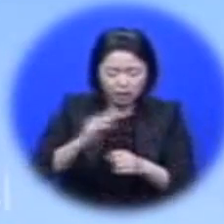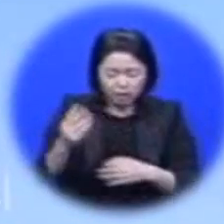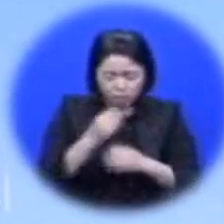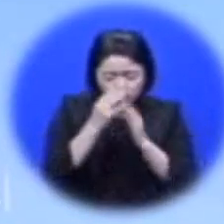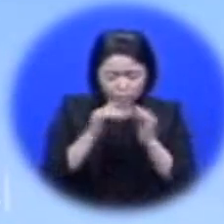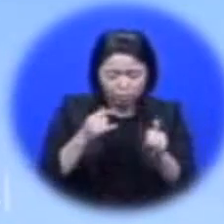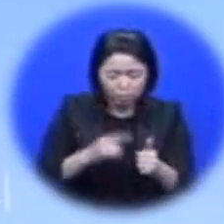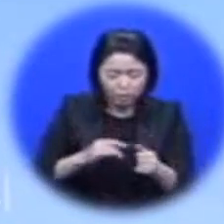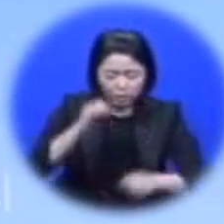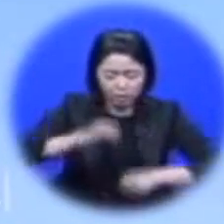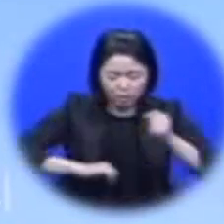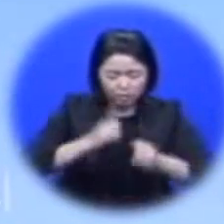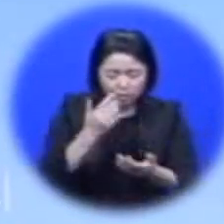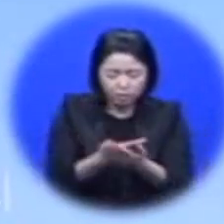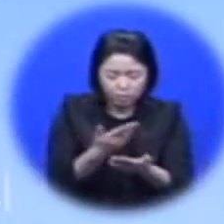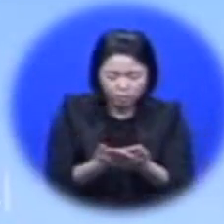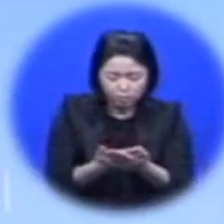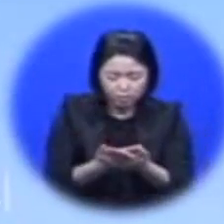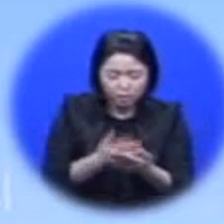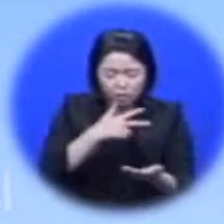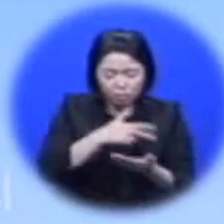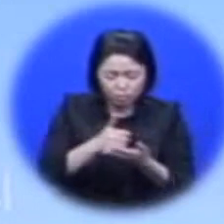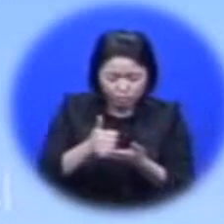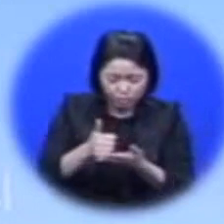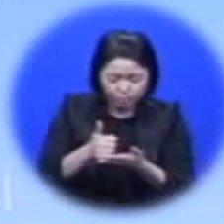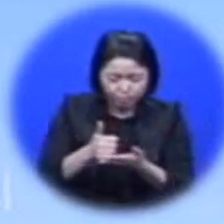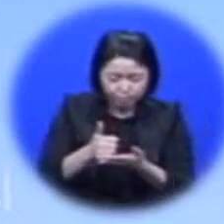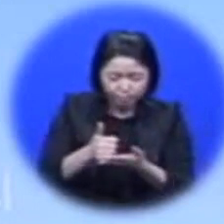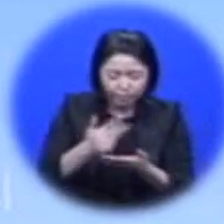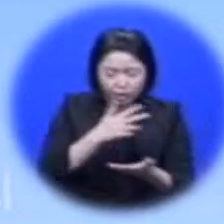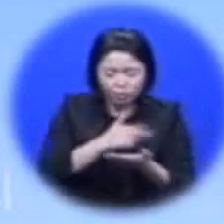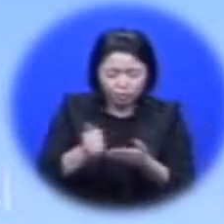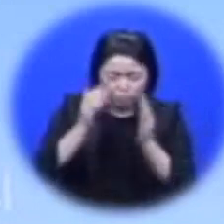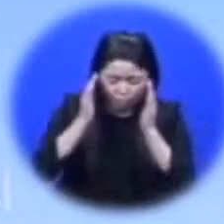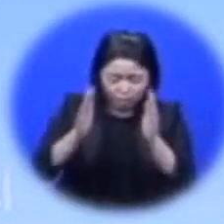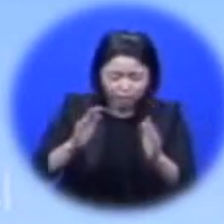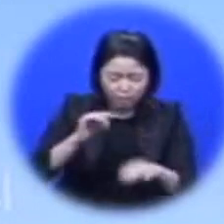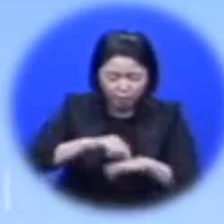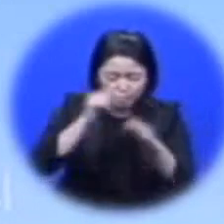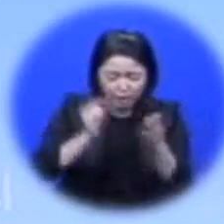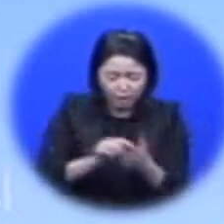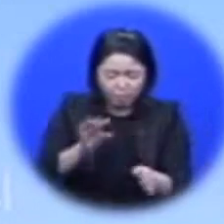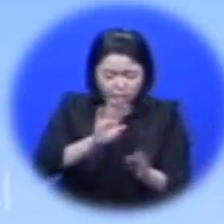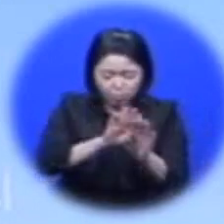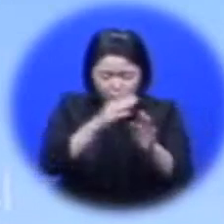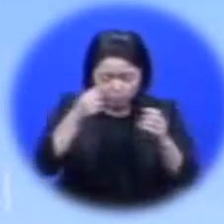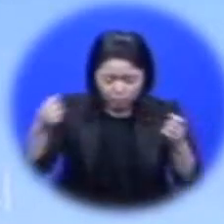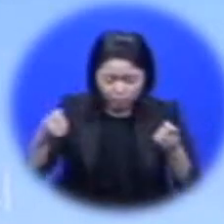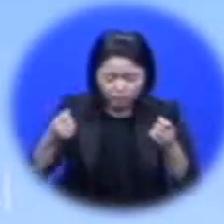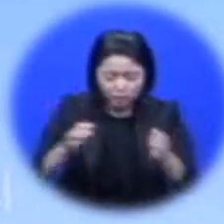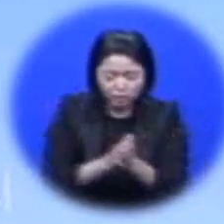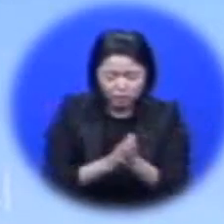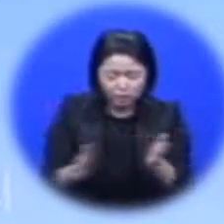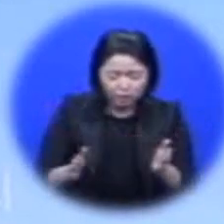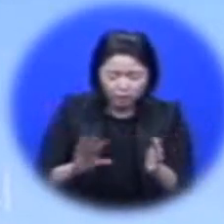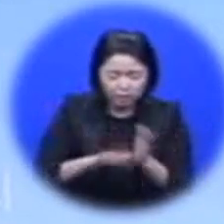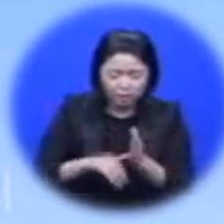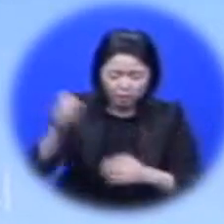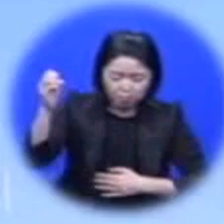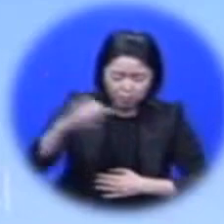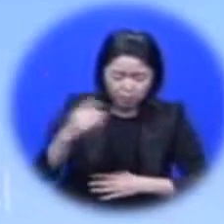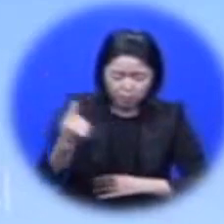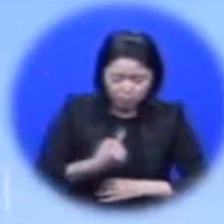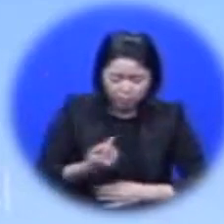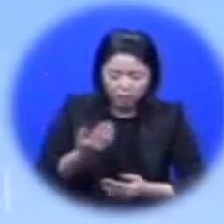성도들에게 역사하소서. 주님, 주님을 향하여 마음의 문을 열기 시작할 때 빛으로 임하여